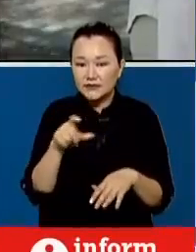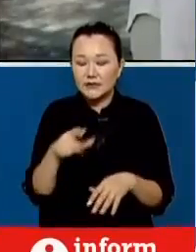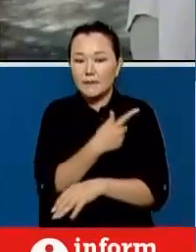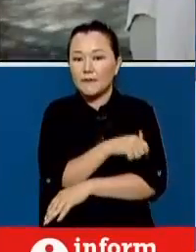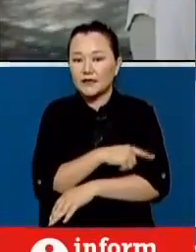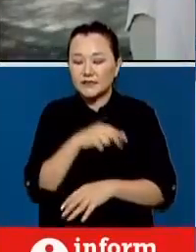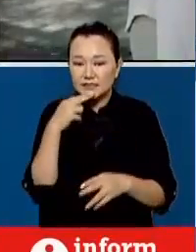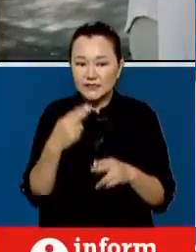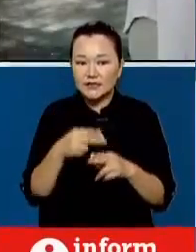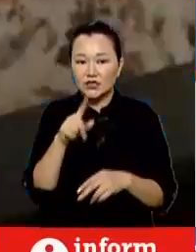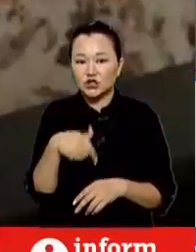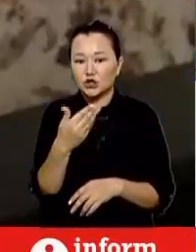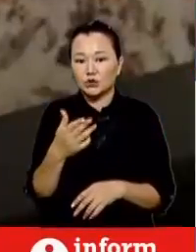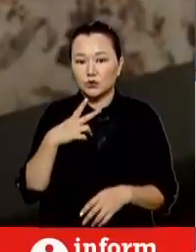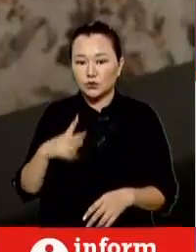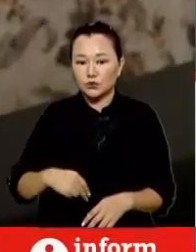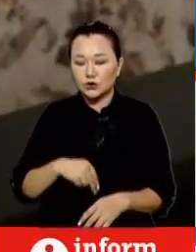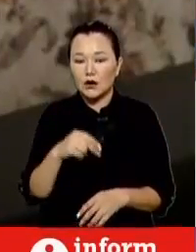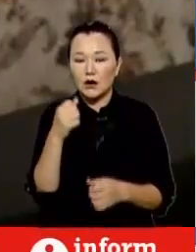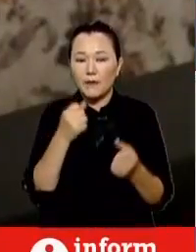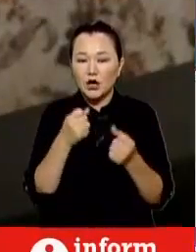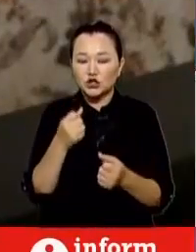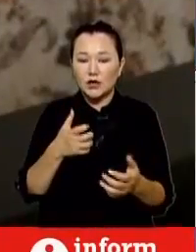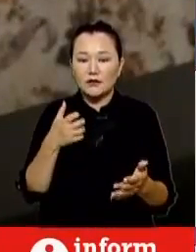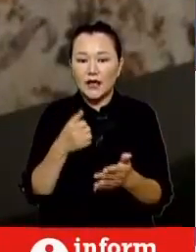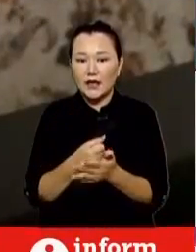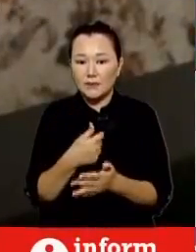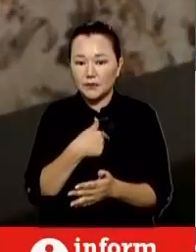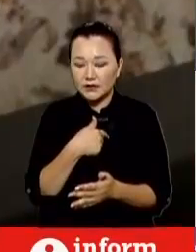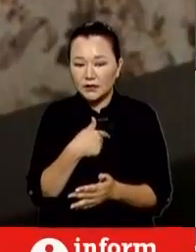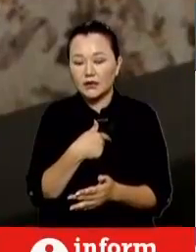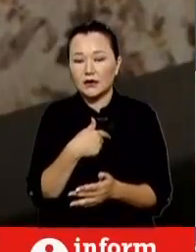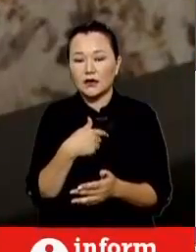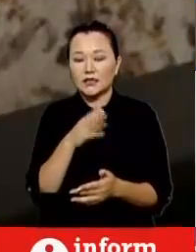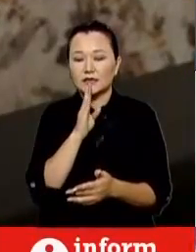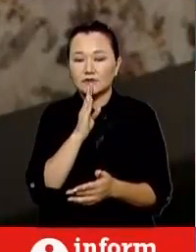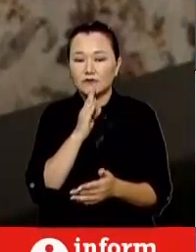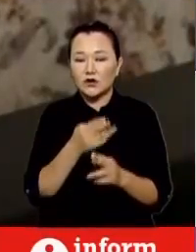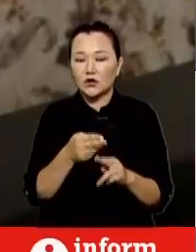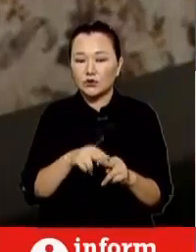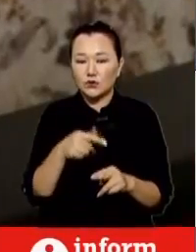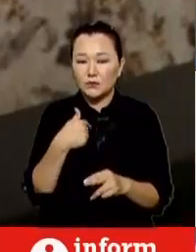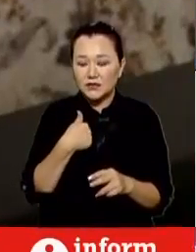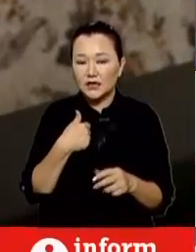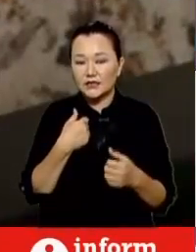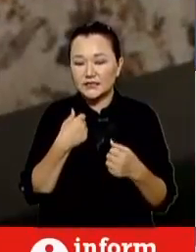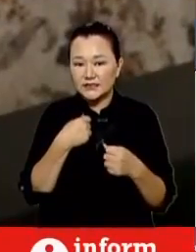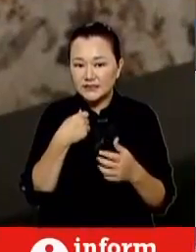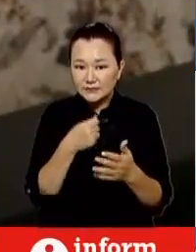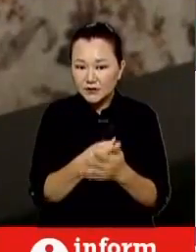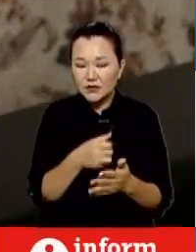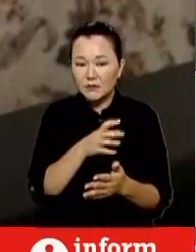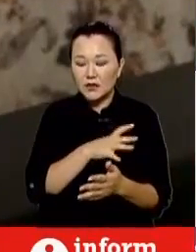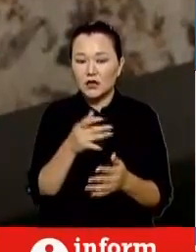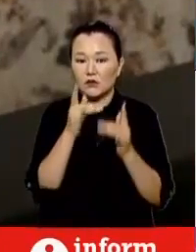медсестра и даже ее дочь. Машина наехала на меня. Девочка, которая меня сбила, она находится